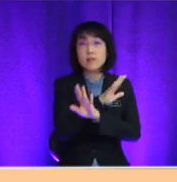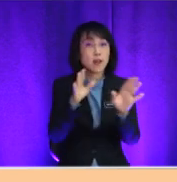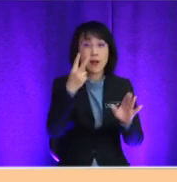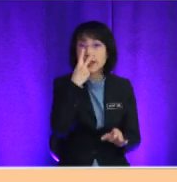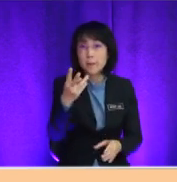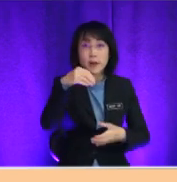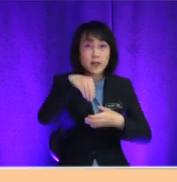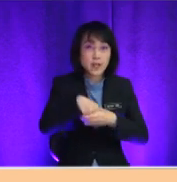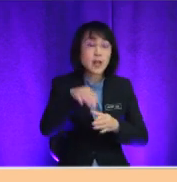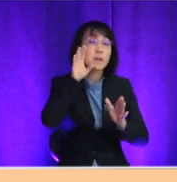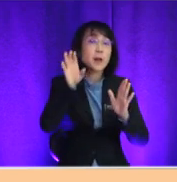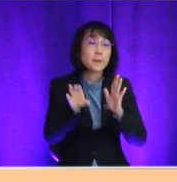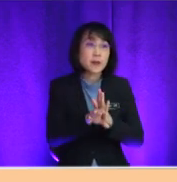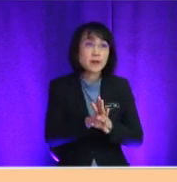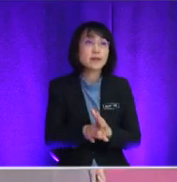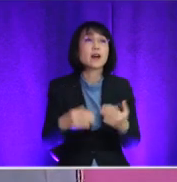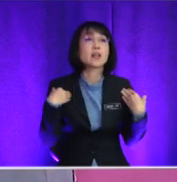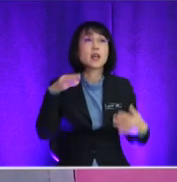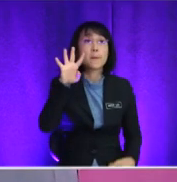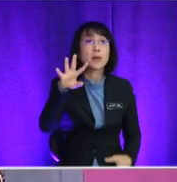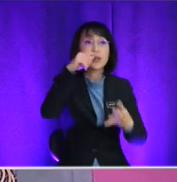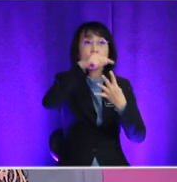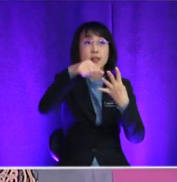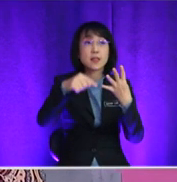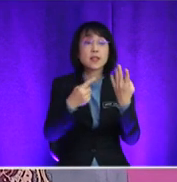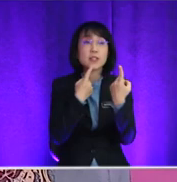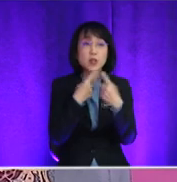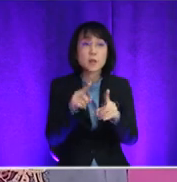jawaban yang betul dan cara tadi